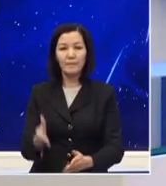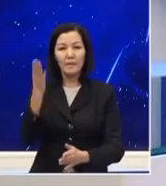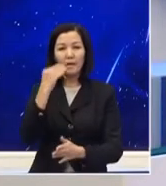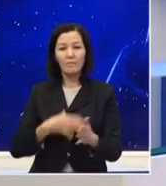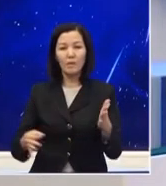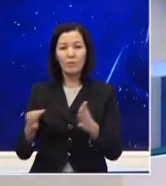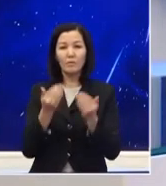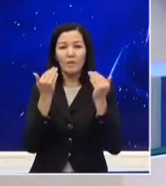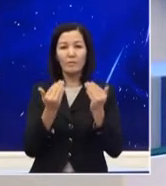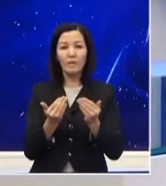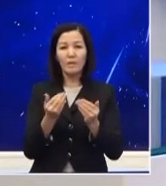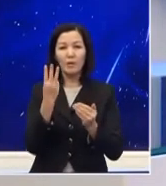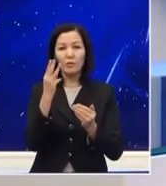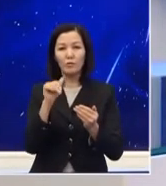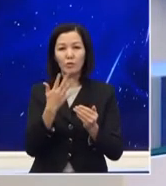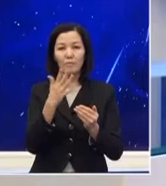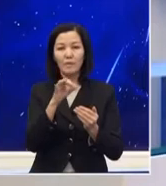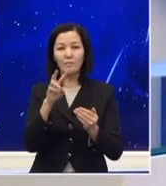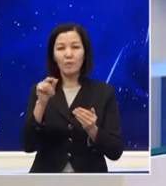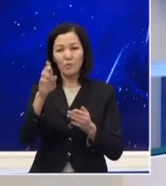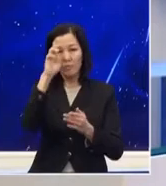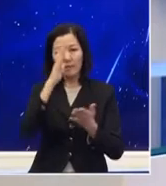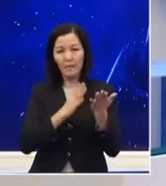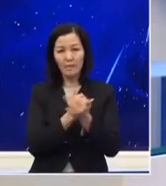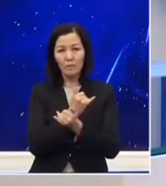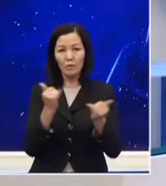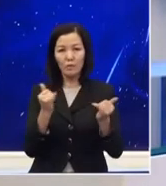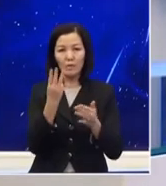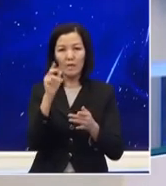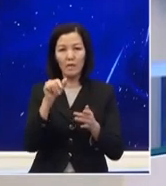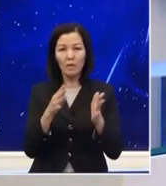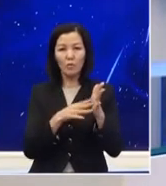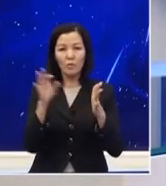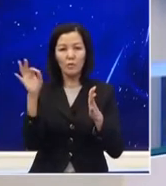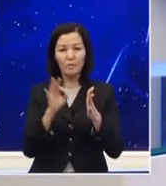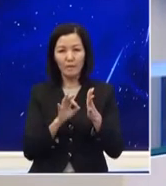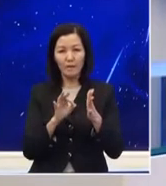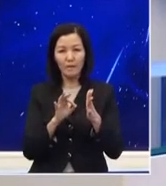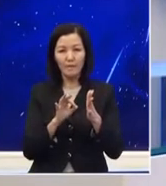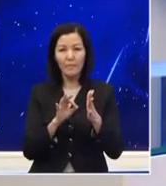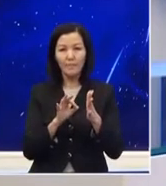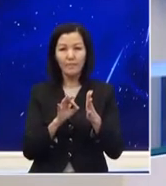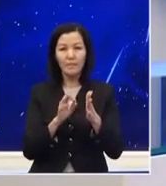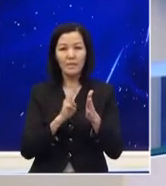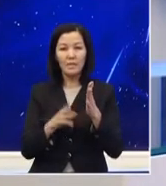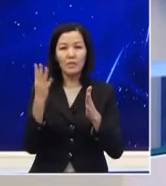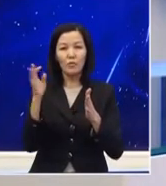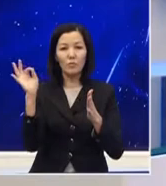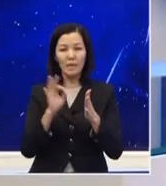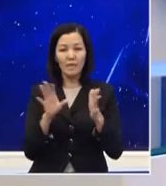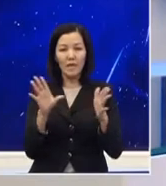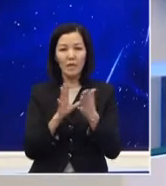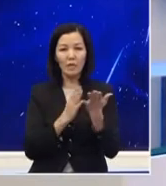Алматы облысында биылдыққа 3,5 миллион мемлекеттік қызмет көрсетілген. Оның 2,9 миллионы, яғни 84% электронды